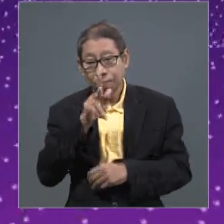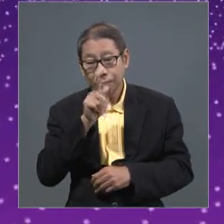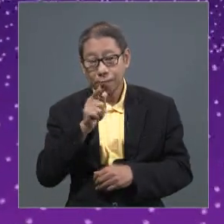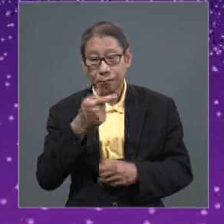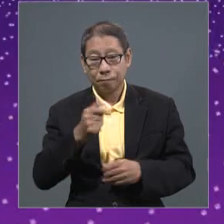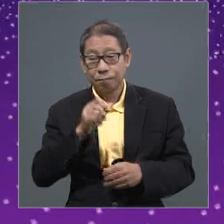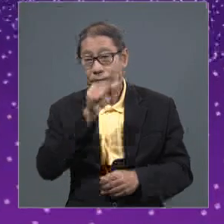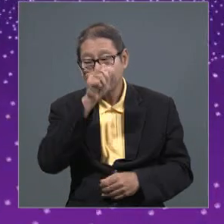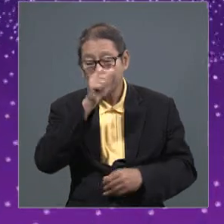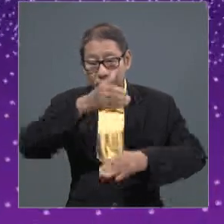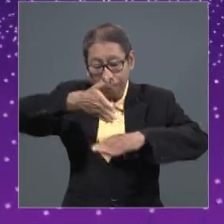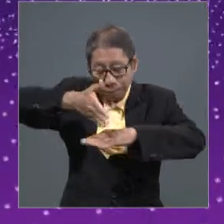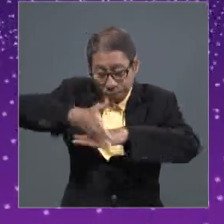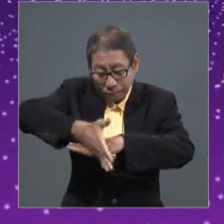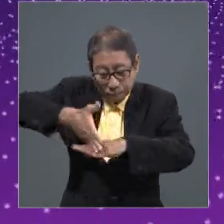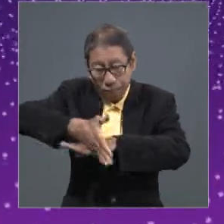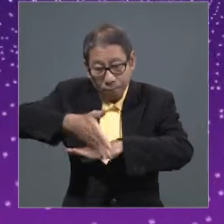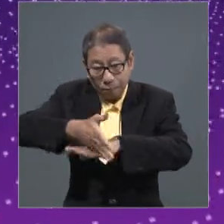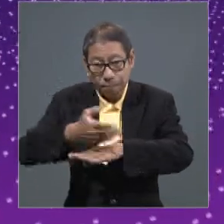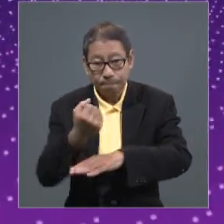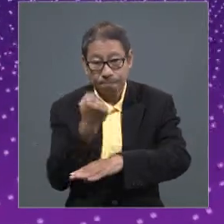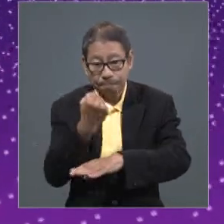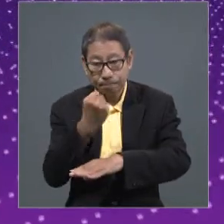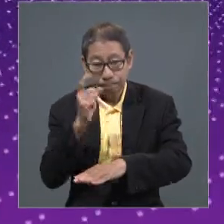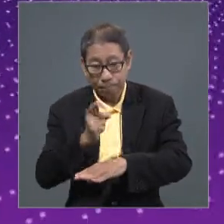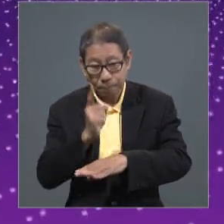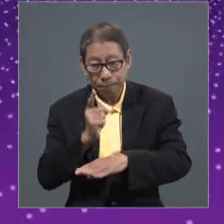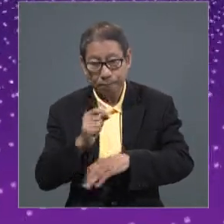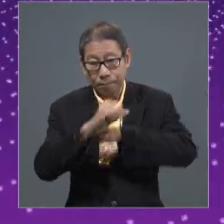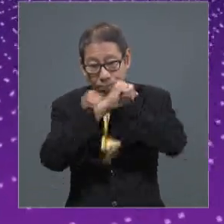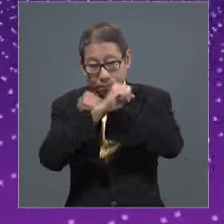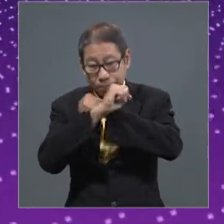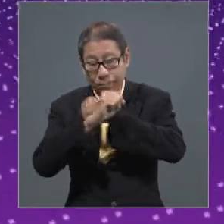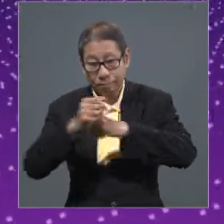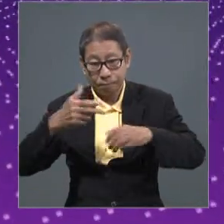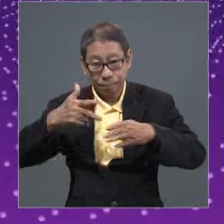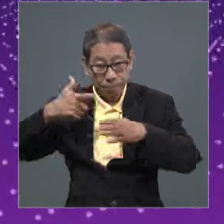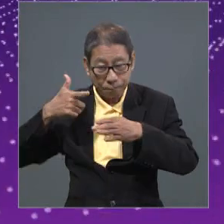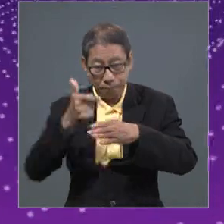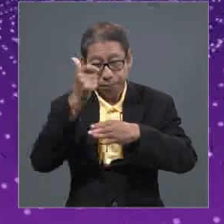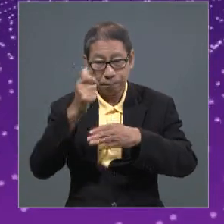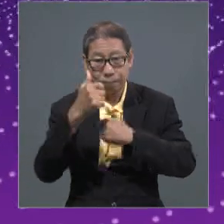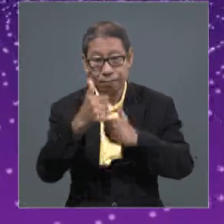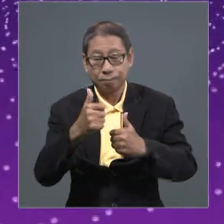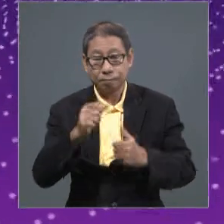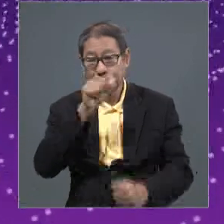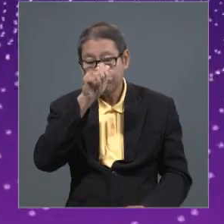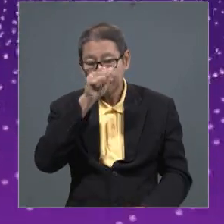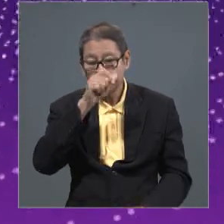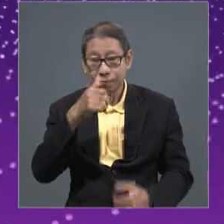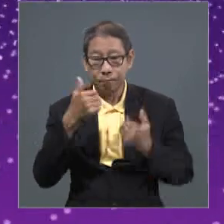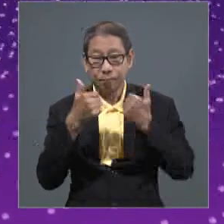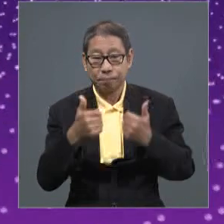เลื่อยด้วยดูซิว่าเอ๊ะมันเหนียวจริงหรือเปล่า มันสามารถที่จะกันกระสุนจริงหรือเปล่าแล้วก็เอามาทดสอบเนี่ย